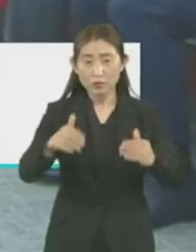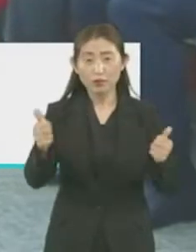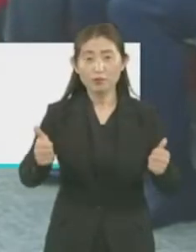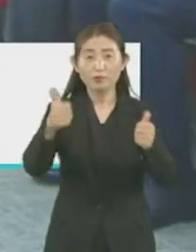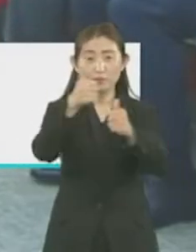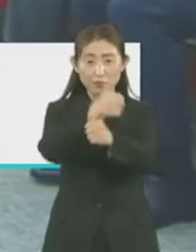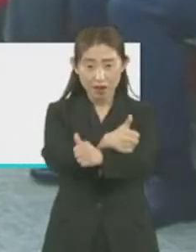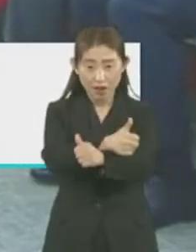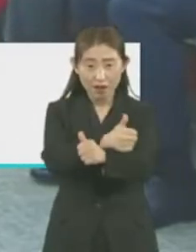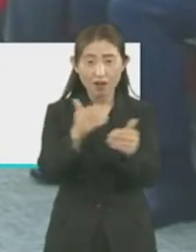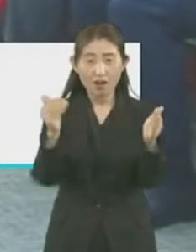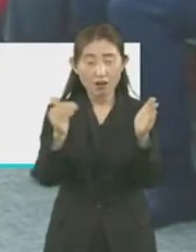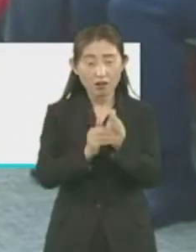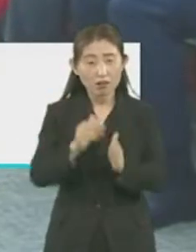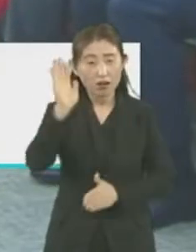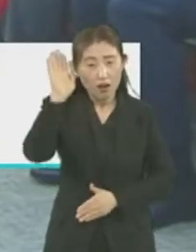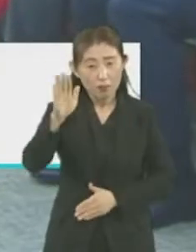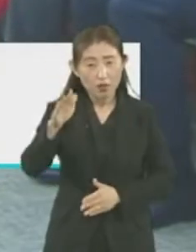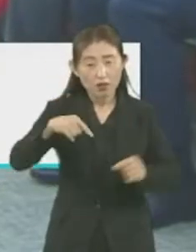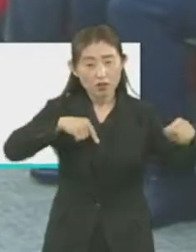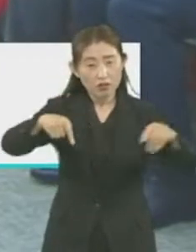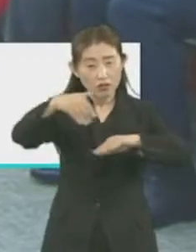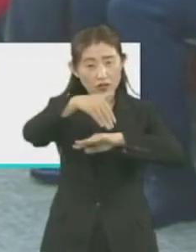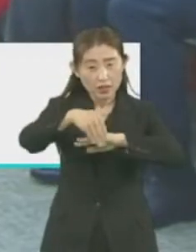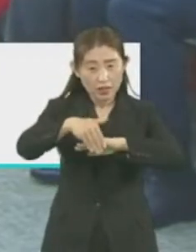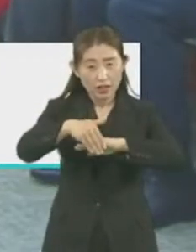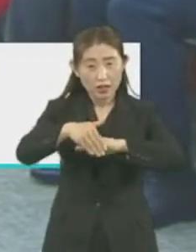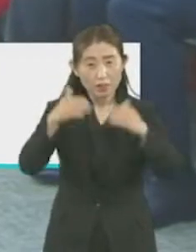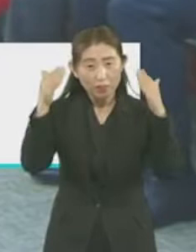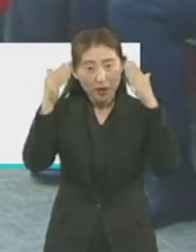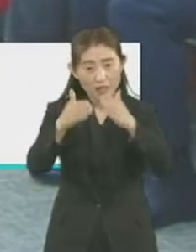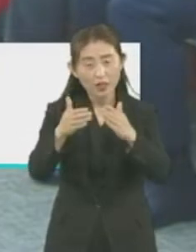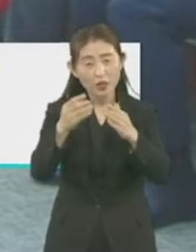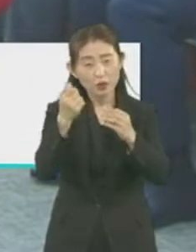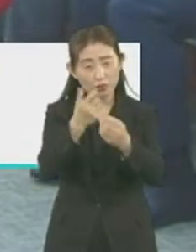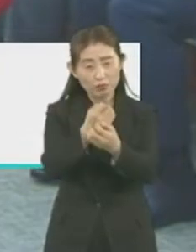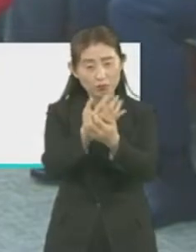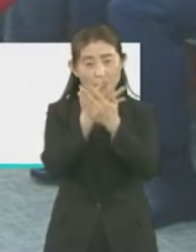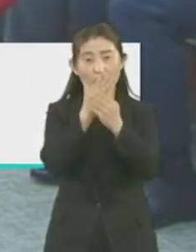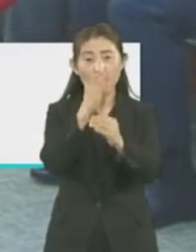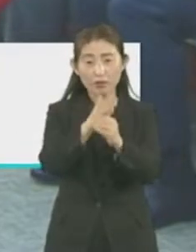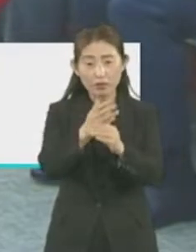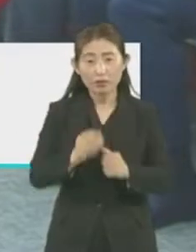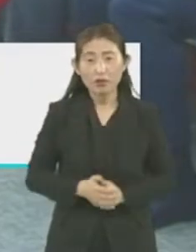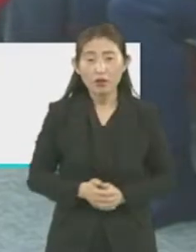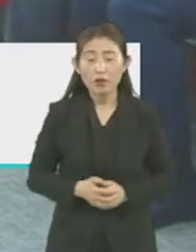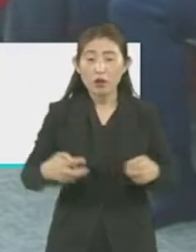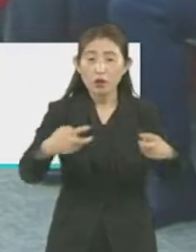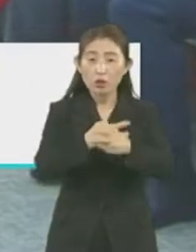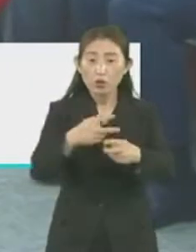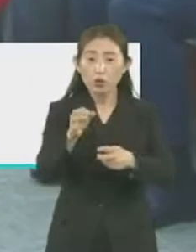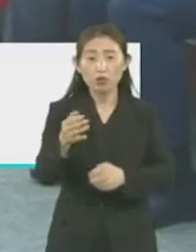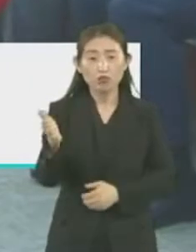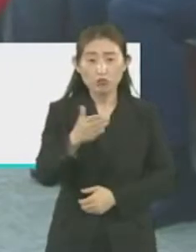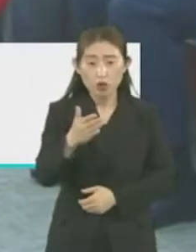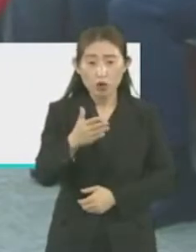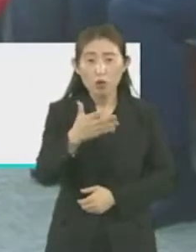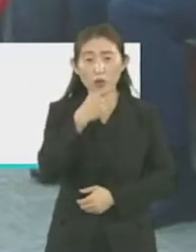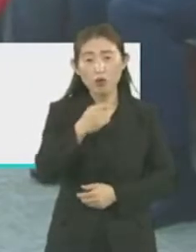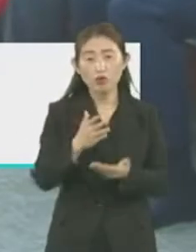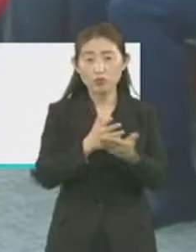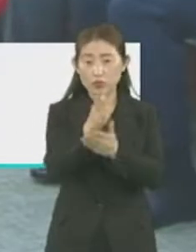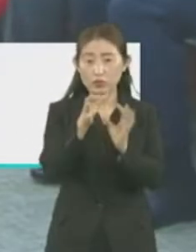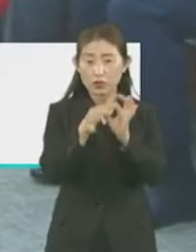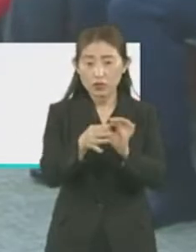6.1 지방선거에서 수장이 바뀐 충남도에선 달라진 정책 방향이 조금씩 윤곽을 드러내고 있습니다. 무상 교통요금